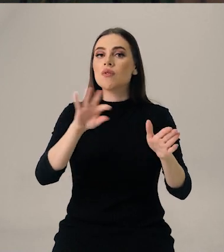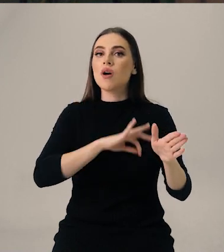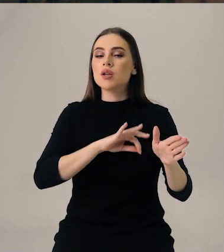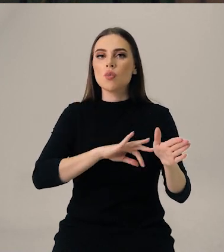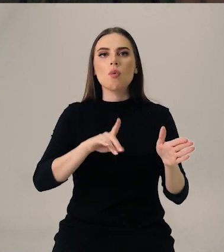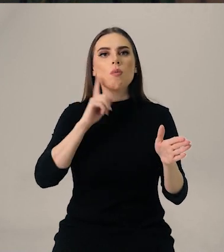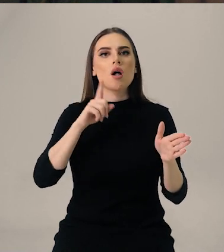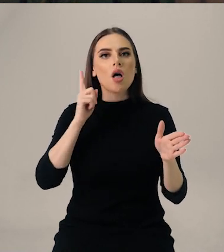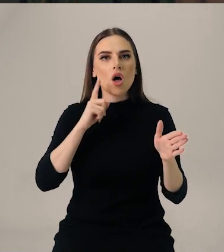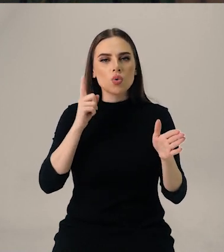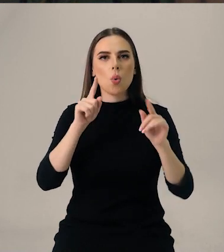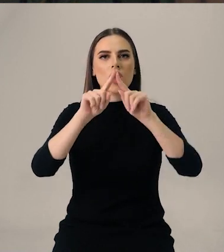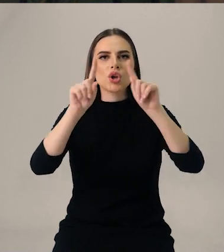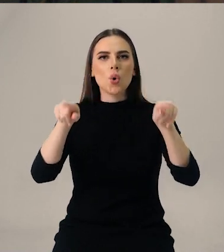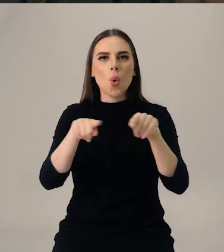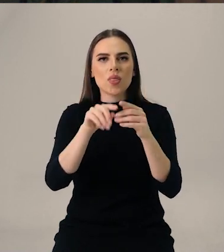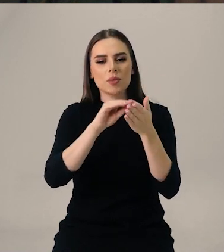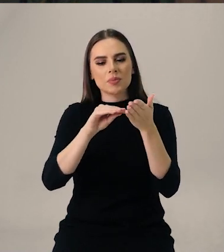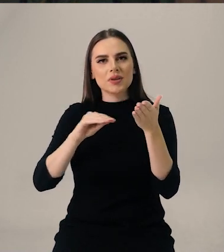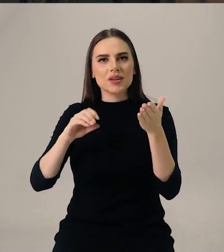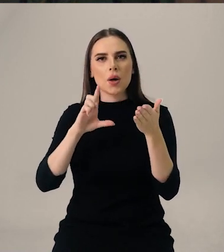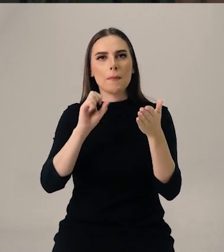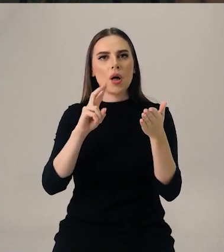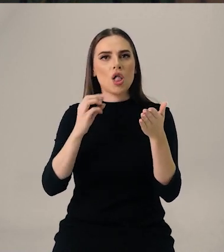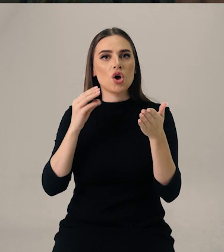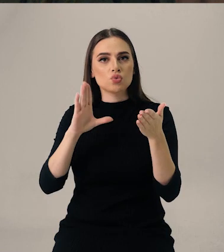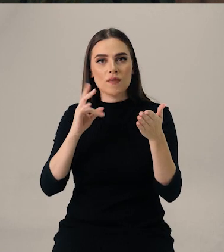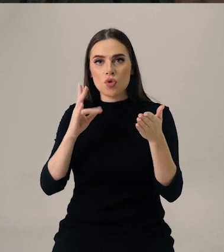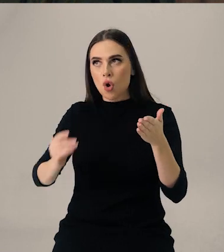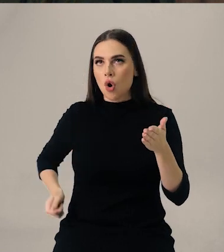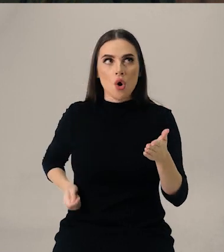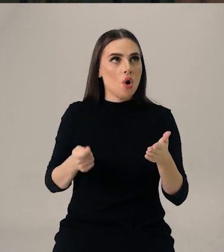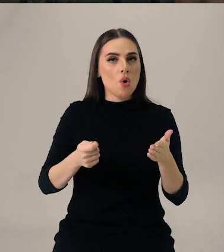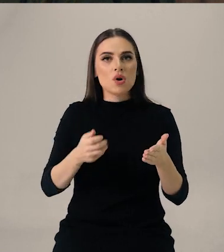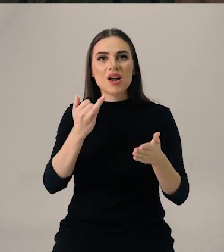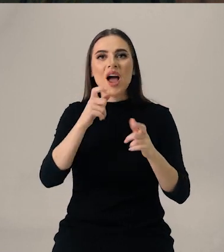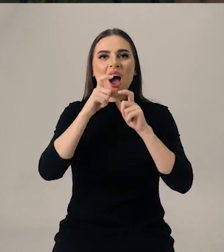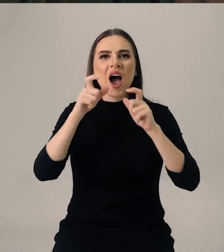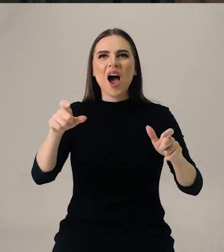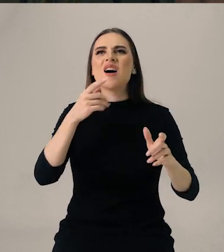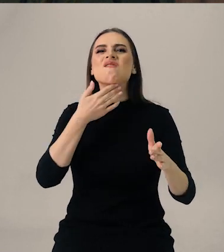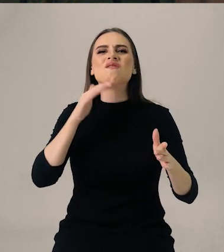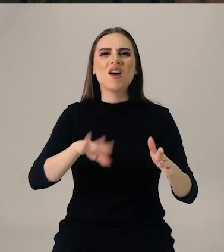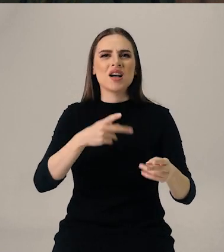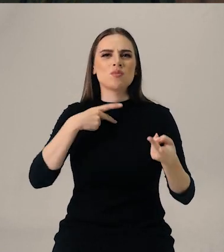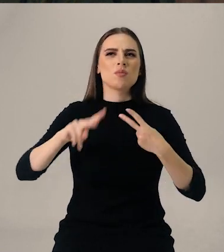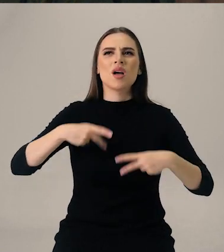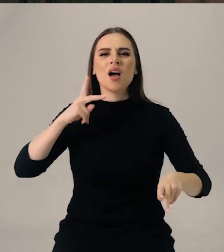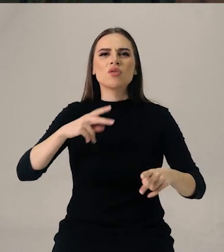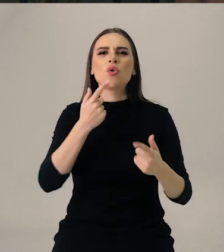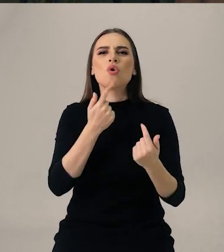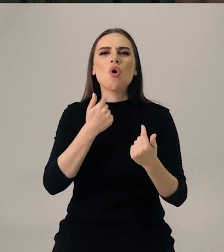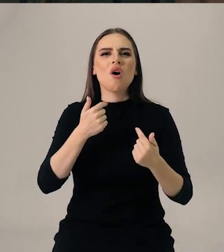молодой иконописец Абрам Балашов. Он пронес в галерею нож, подошел к картине и с криком «Довольно смертей! Довольно